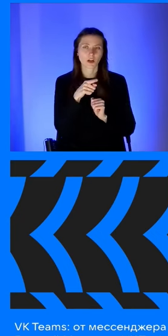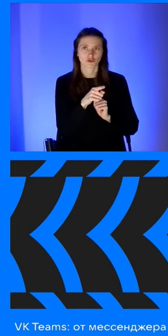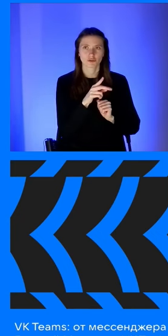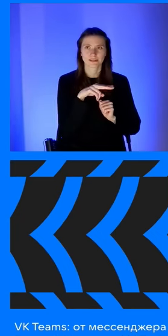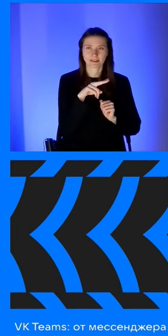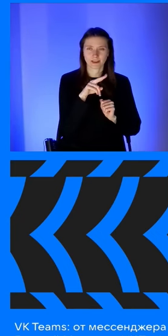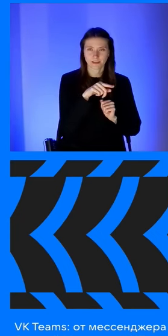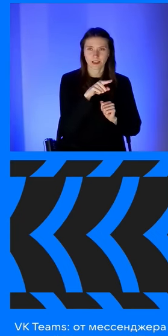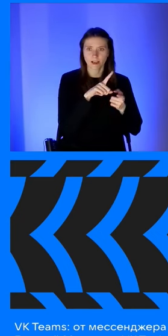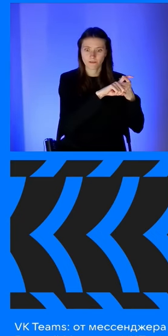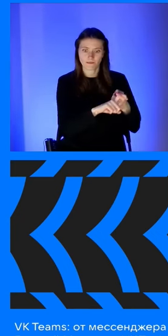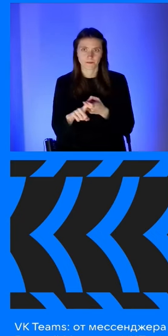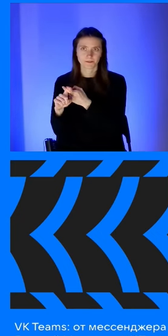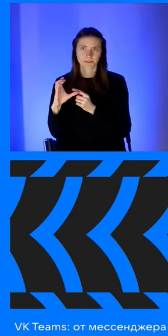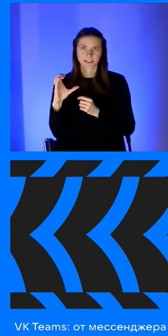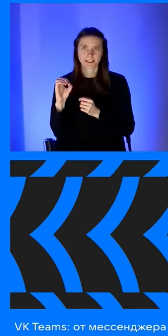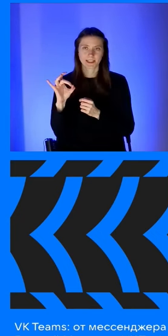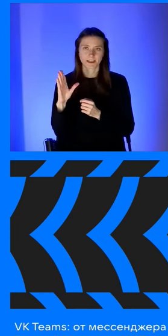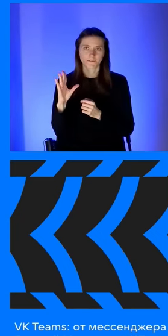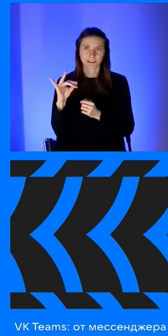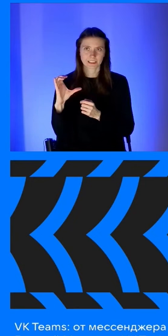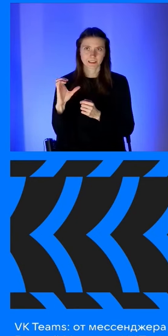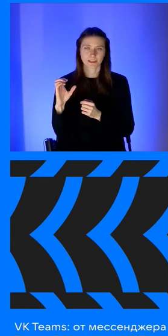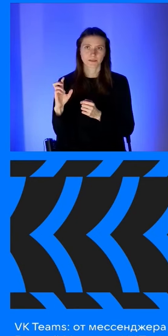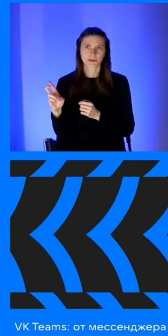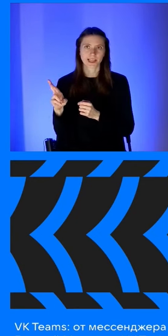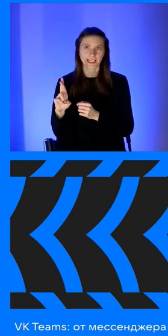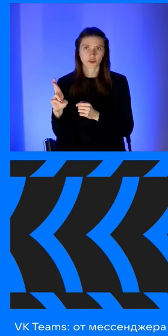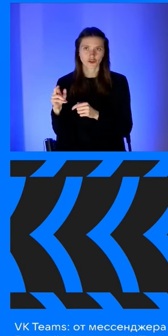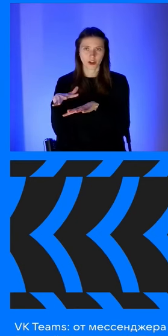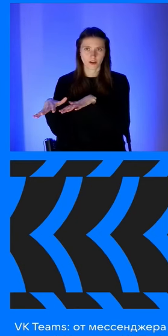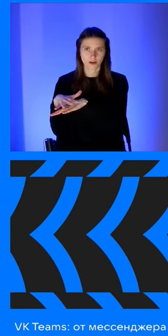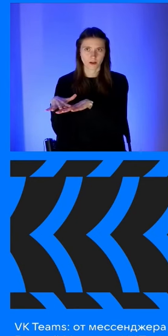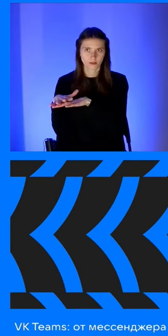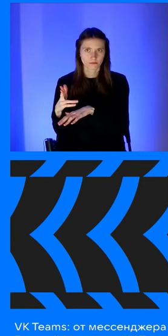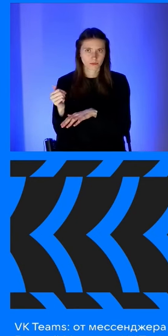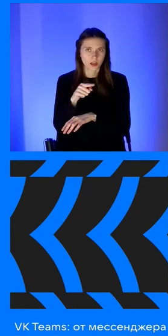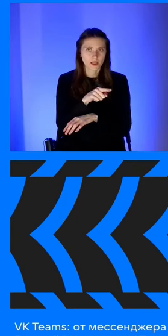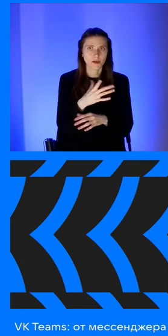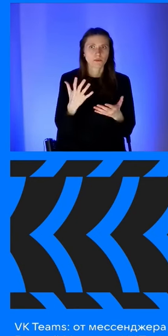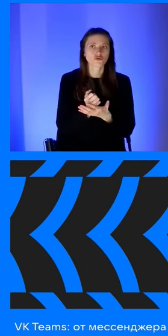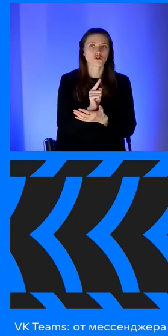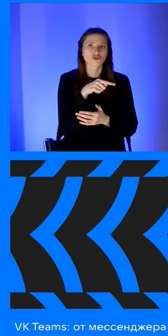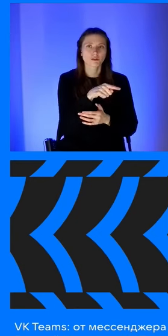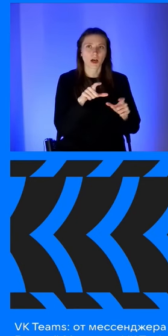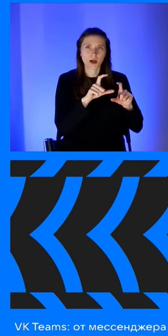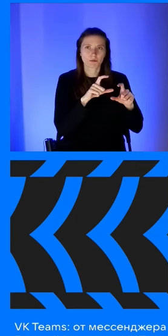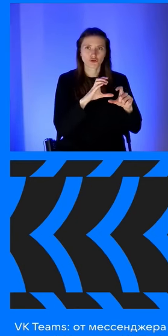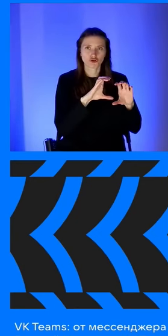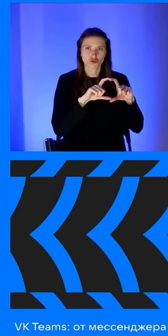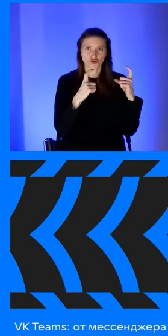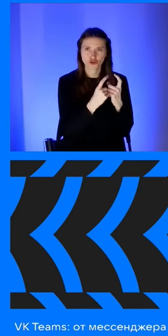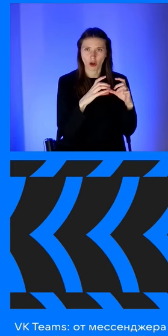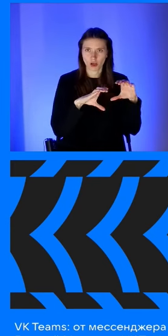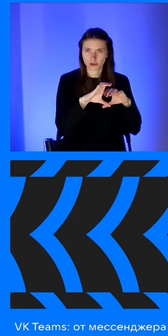в ячейке. Да, они… И то есть… Да, и получается, в этой БД часть данных, которая всего сервиса,